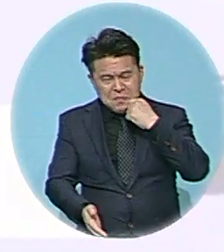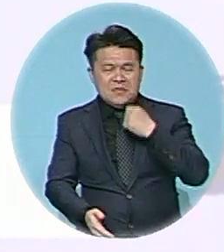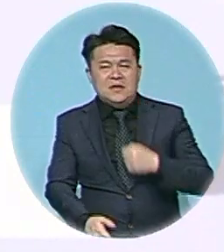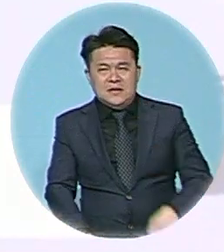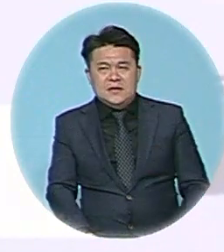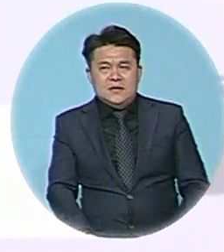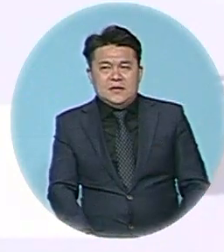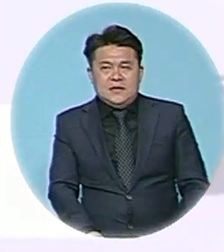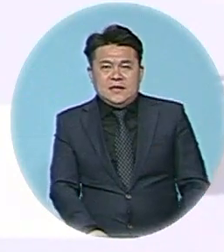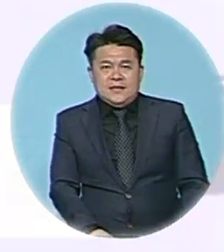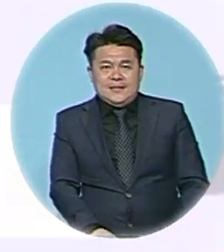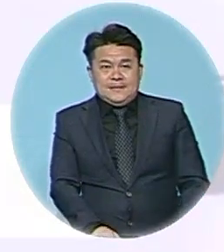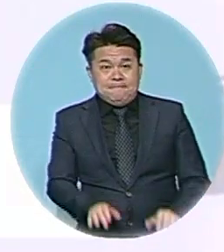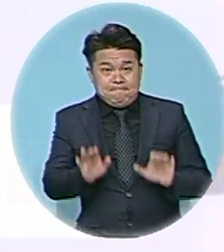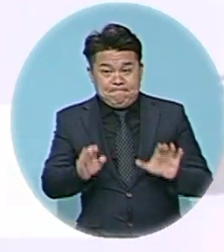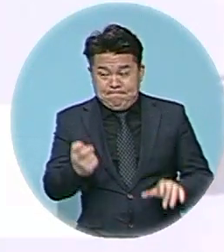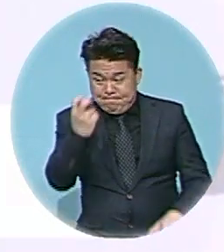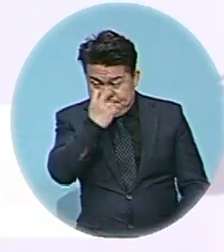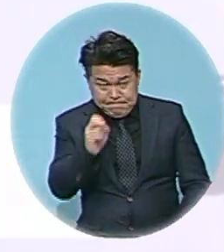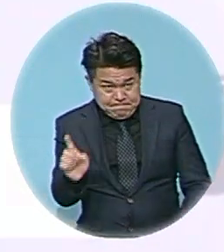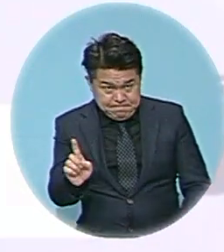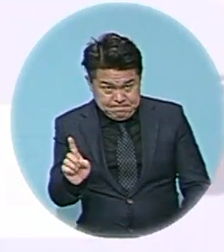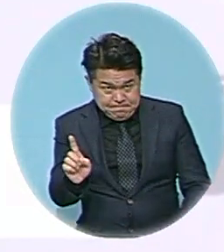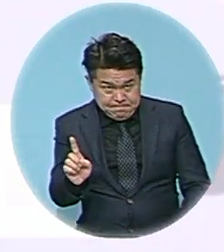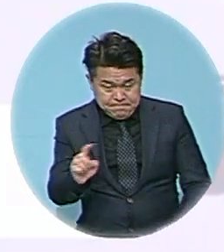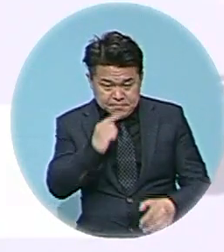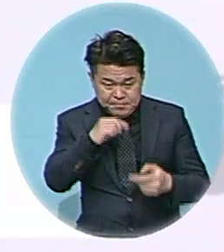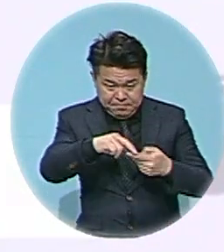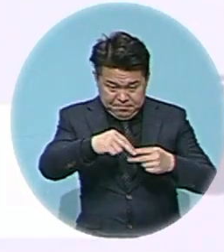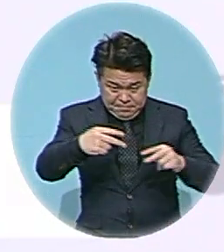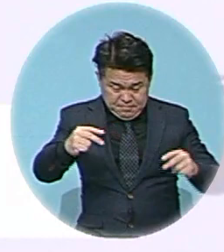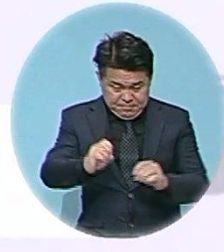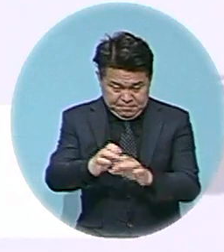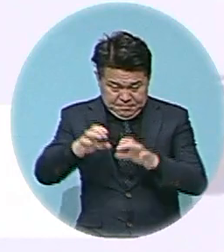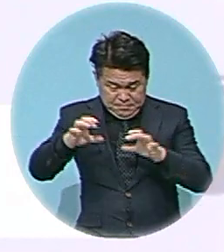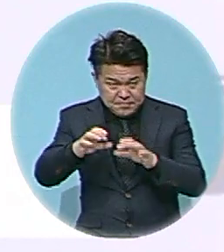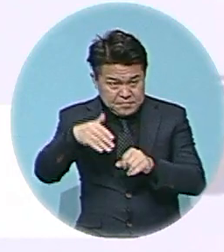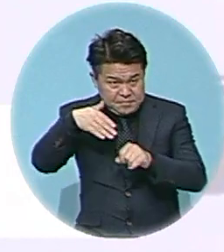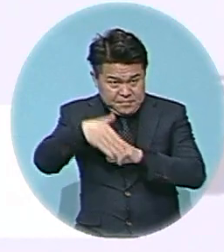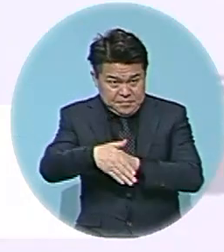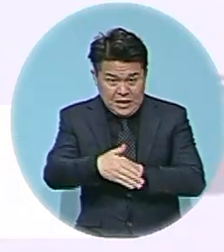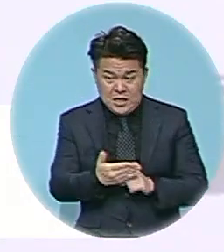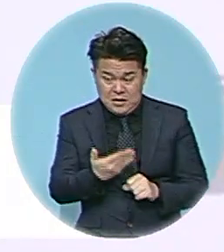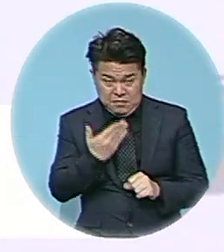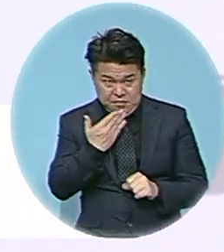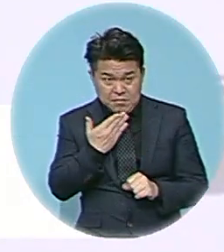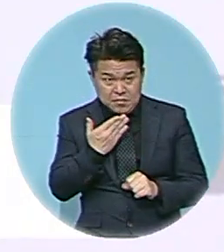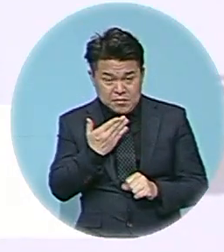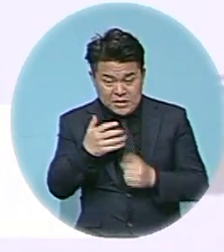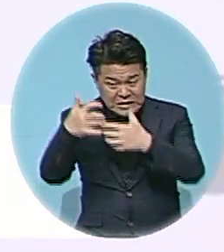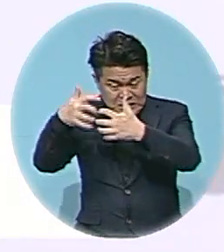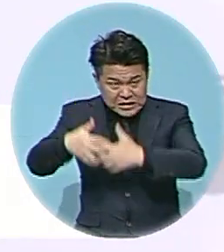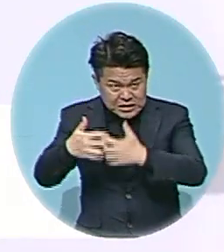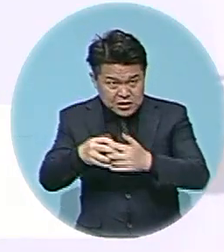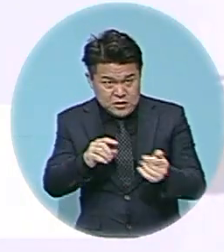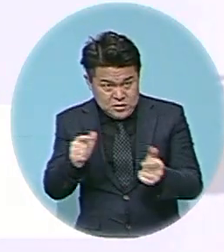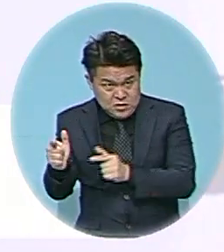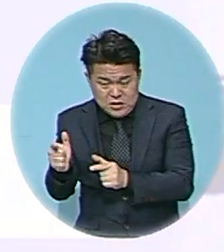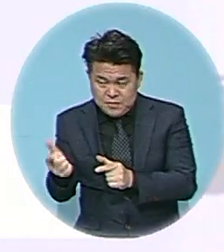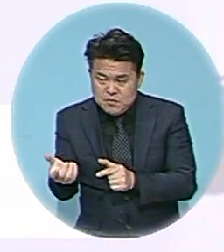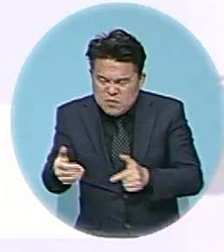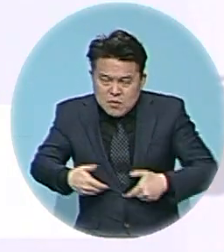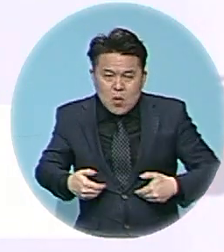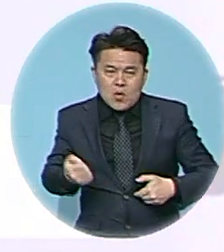있습니다. 이 검사 자체가 유전자 증폭 검사가 가능한 그런 장비 그리고